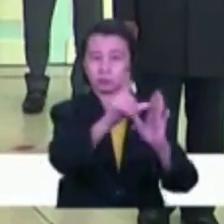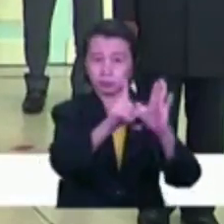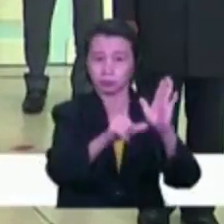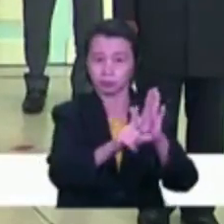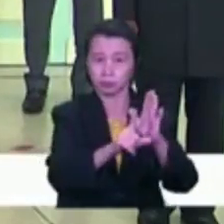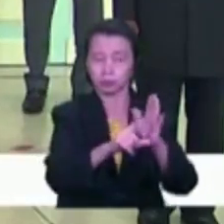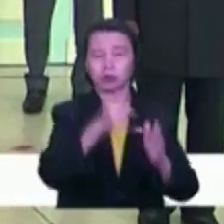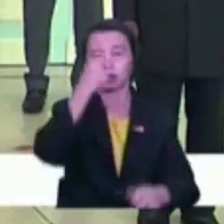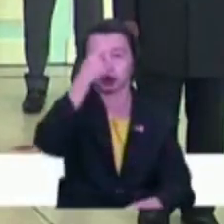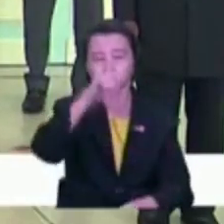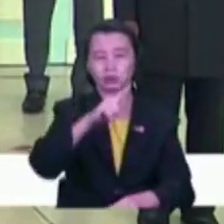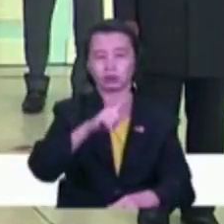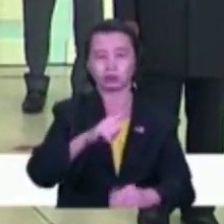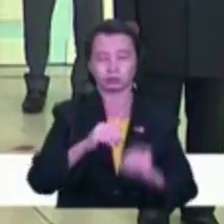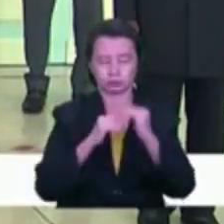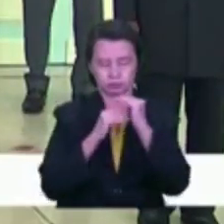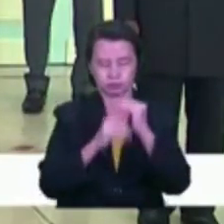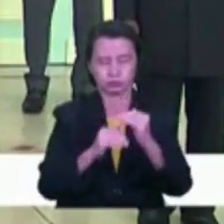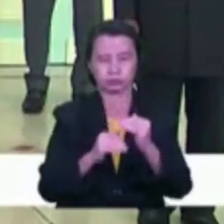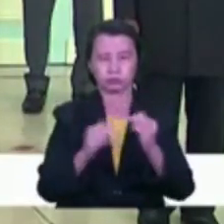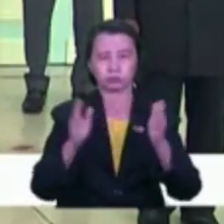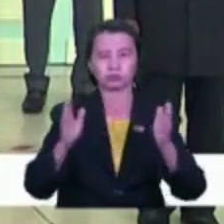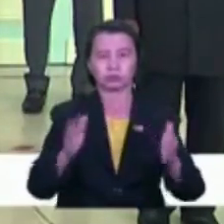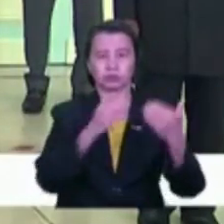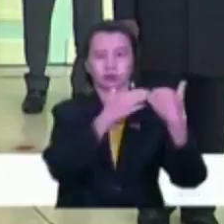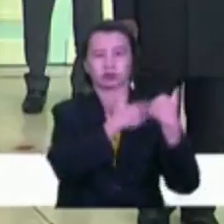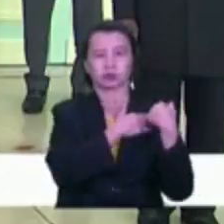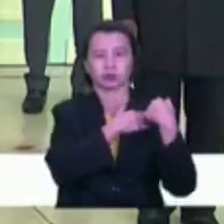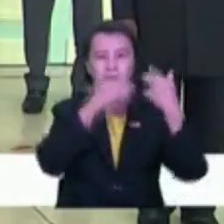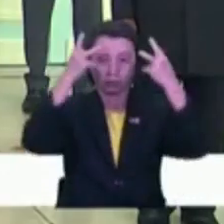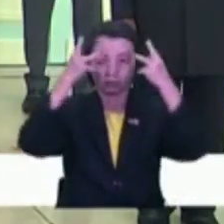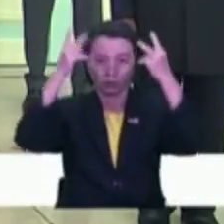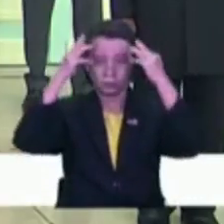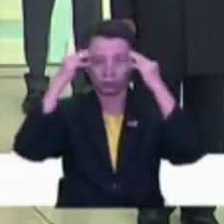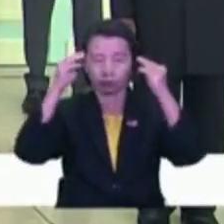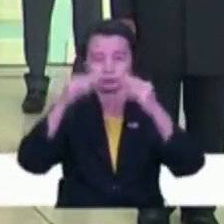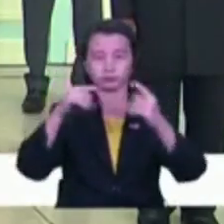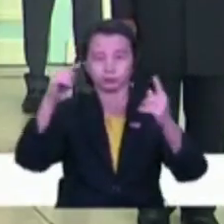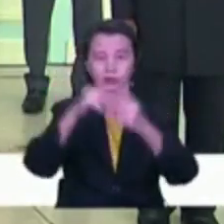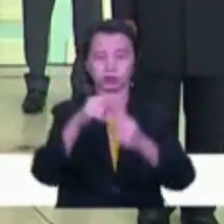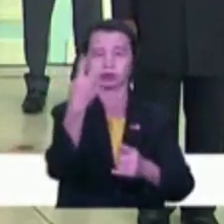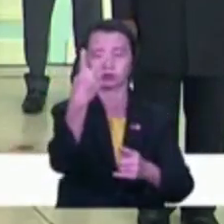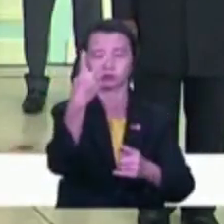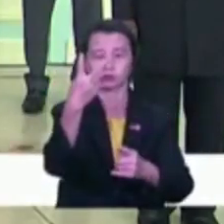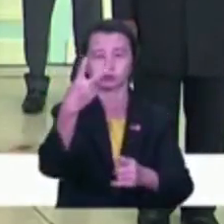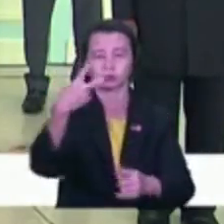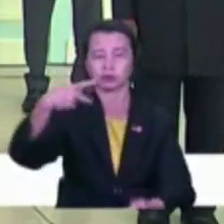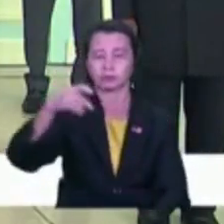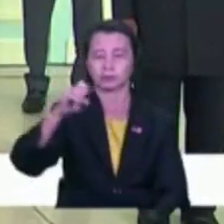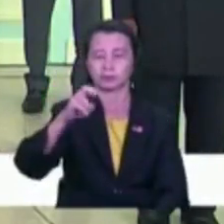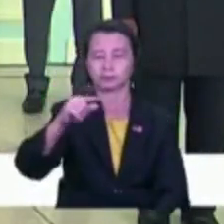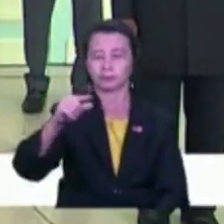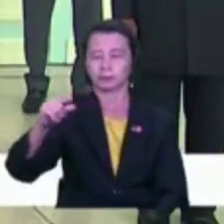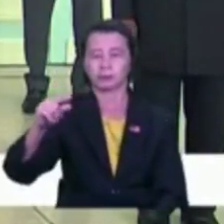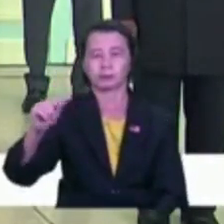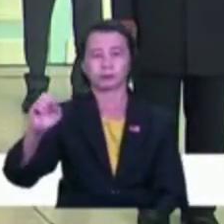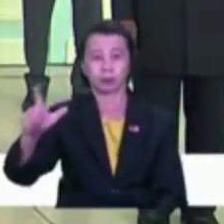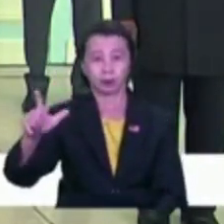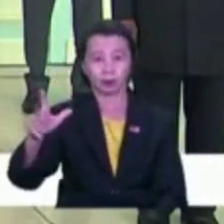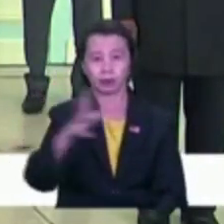untuk menghangatkan tempo jawatan Perdana Menteri kepada dua penggal saja dan